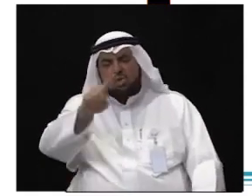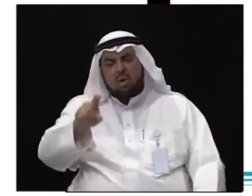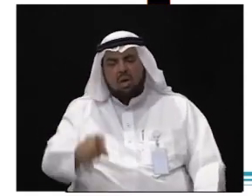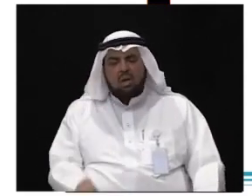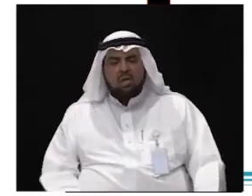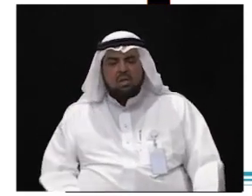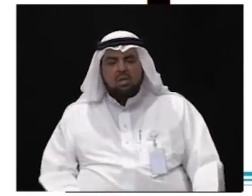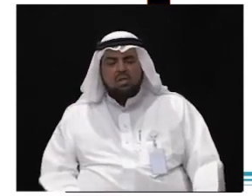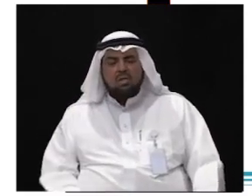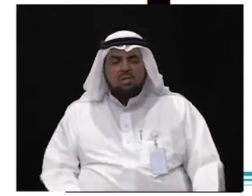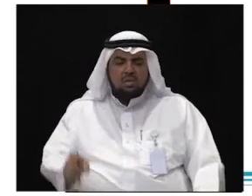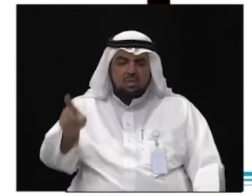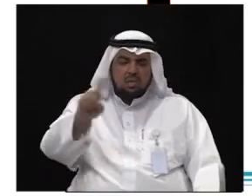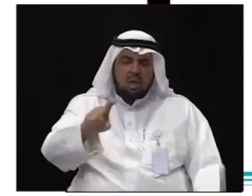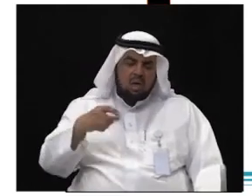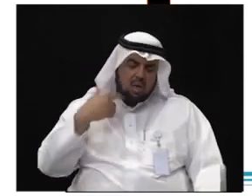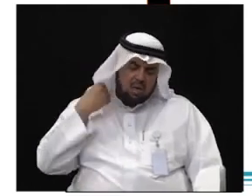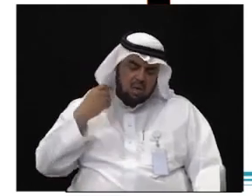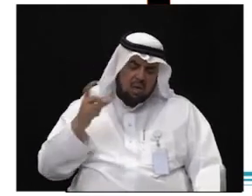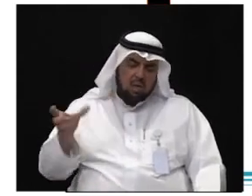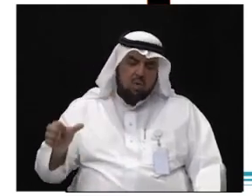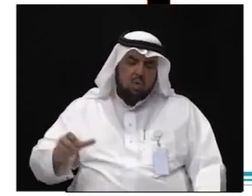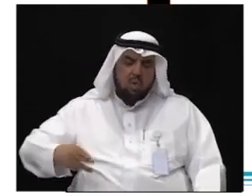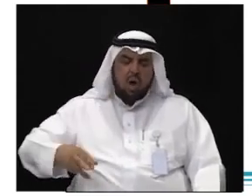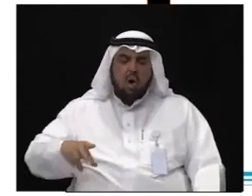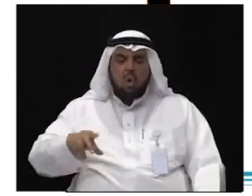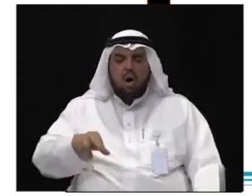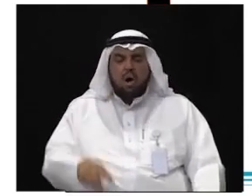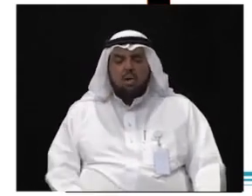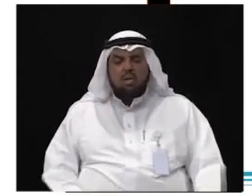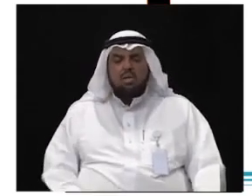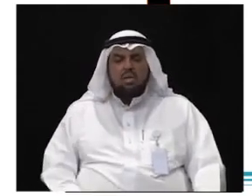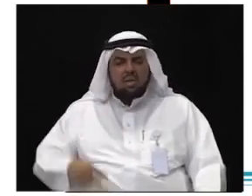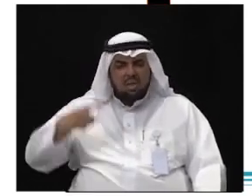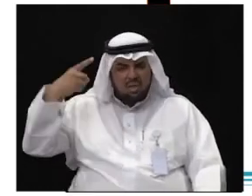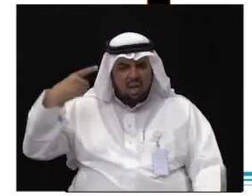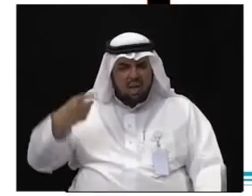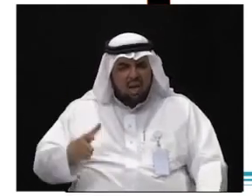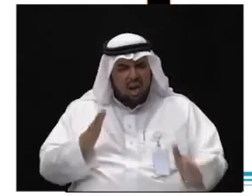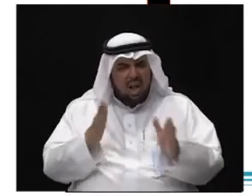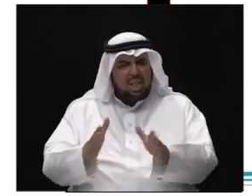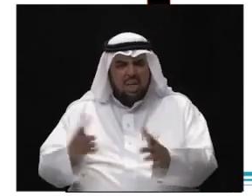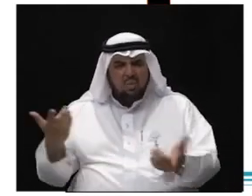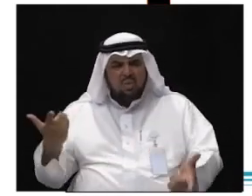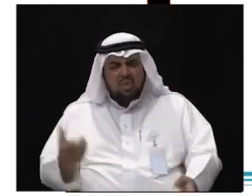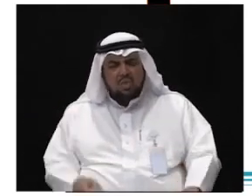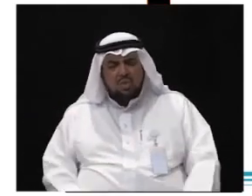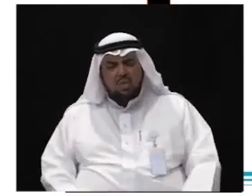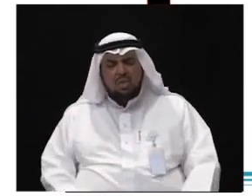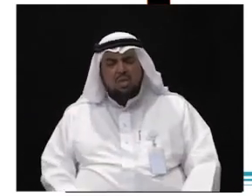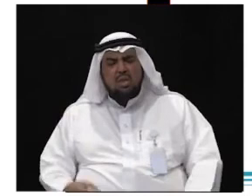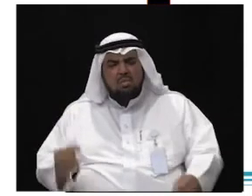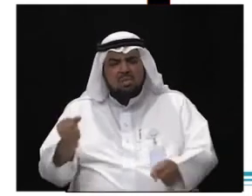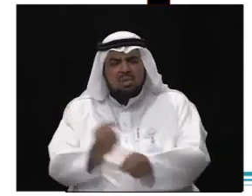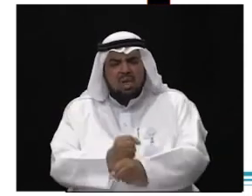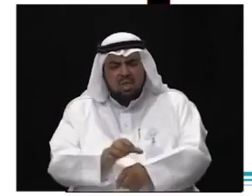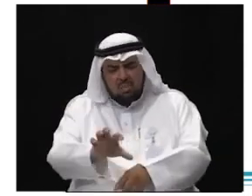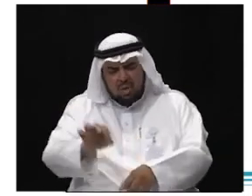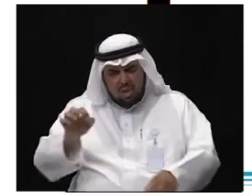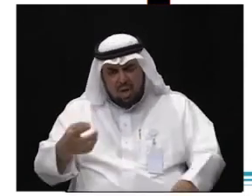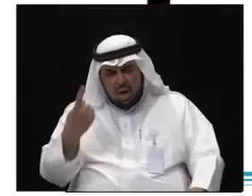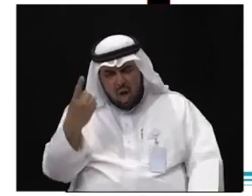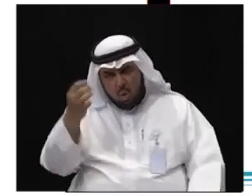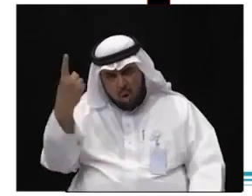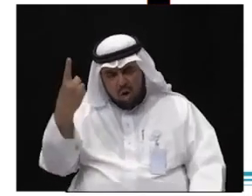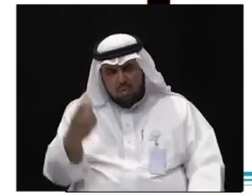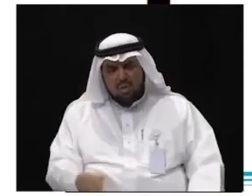سألت نورة عبد العزيز: هل تذكر ما هي الأداة التي تمكن المستخدم من اختيار خيار